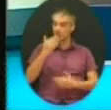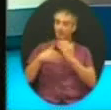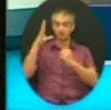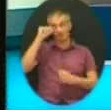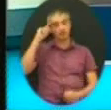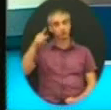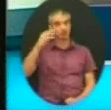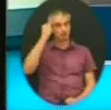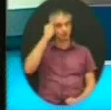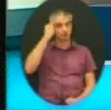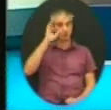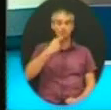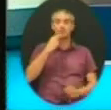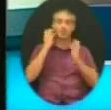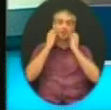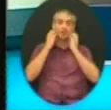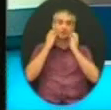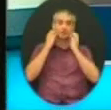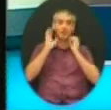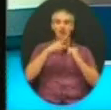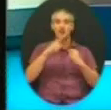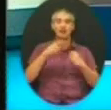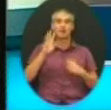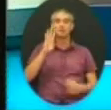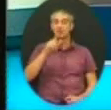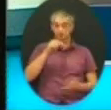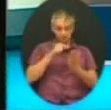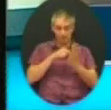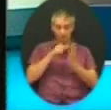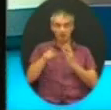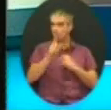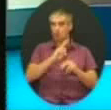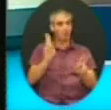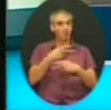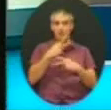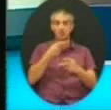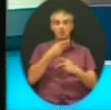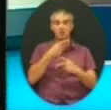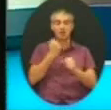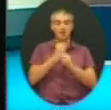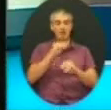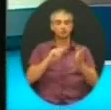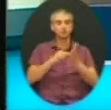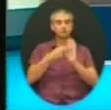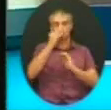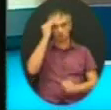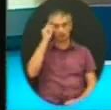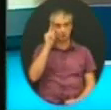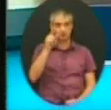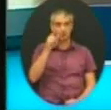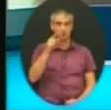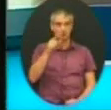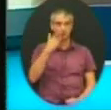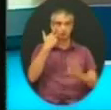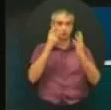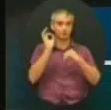לא תזכור מה אמר רבין על הבלייזרים. שבגלל הבלייזרים הוא לא מסוגל ליישם מדיניות. תזכור